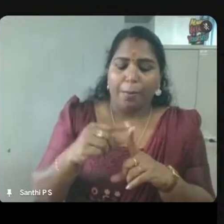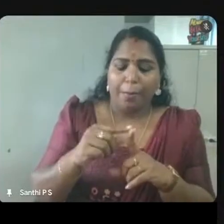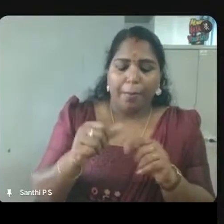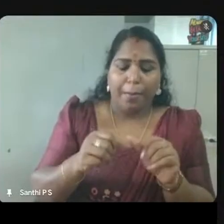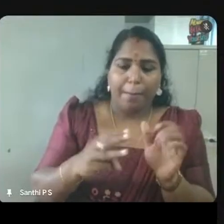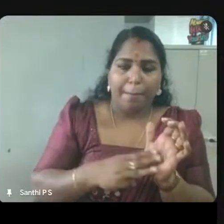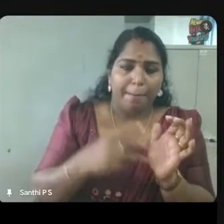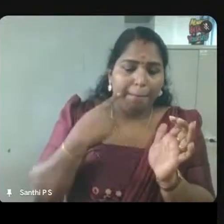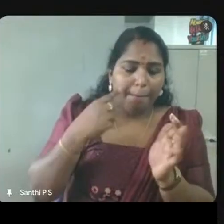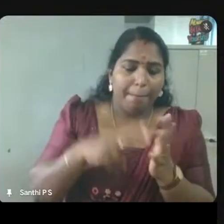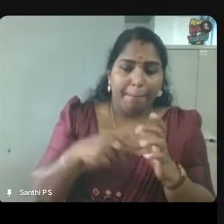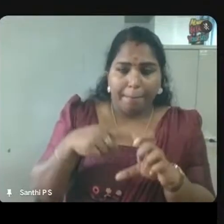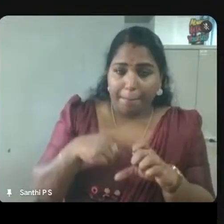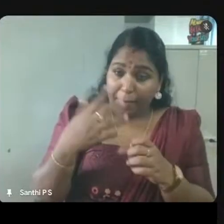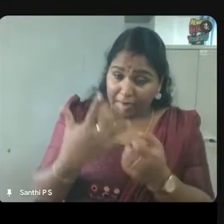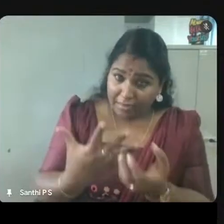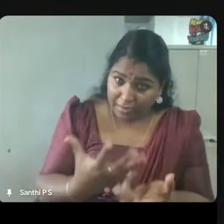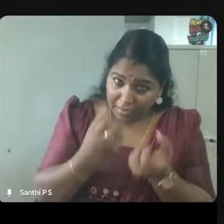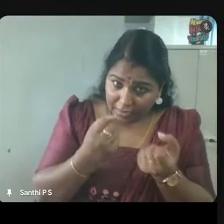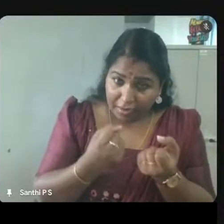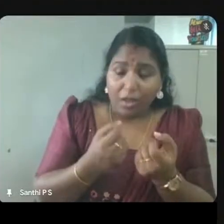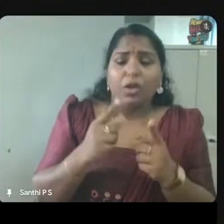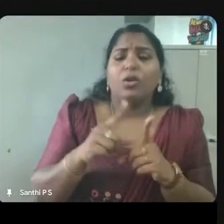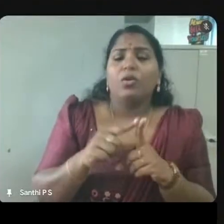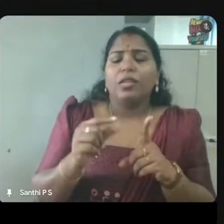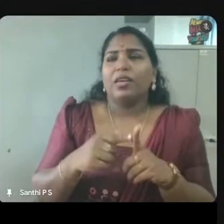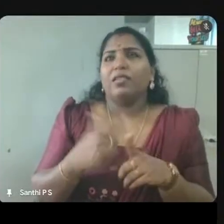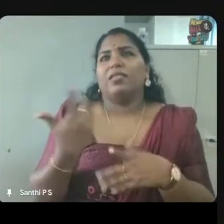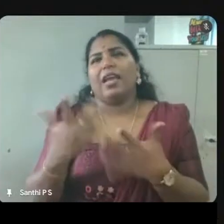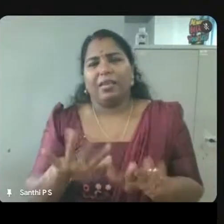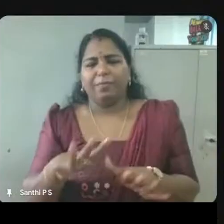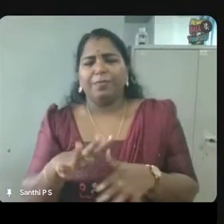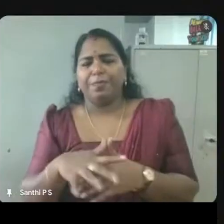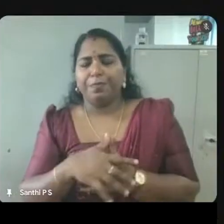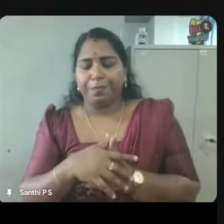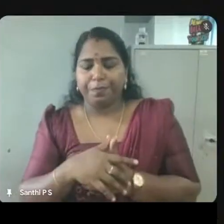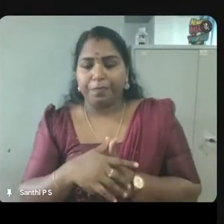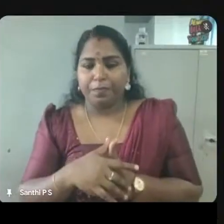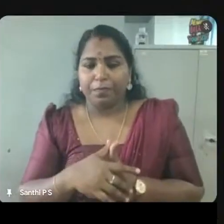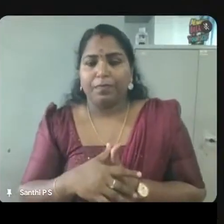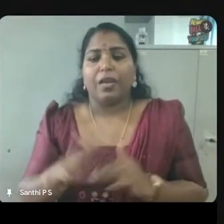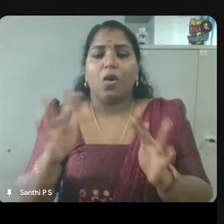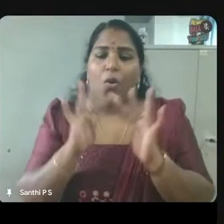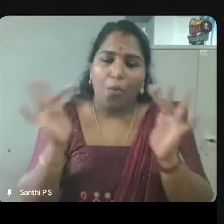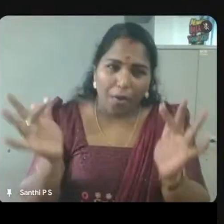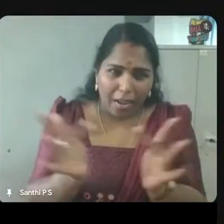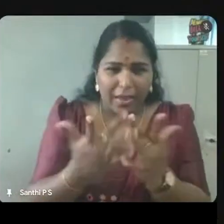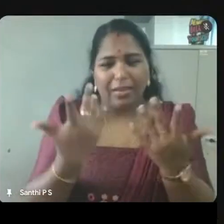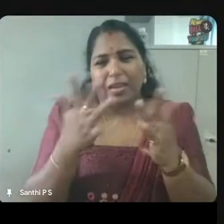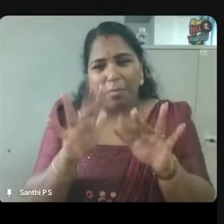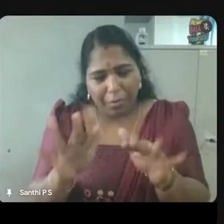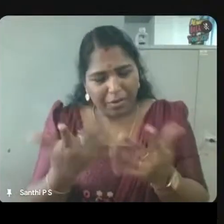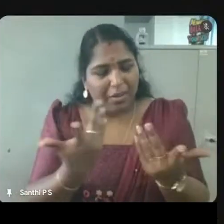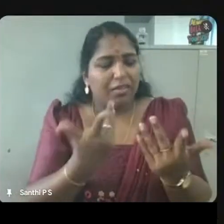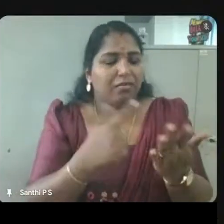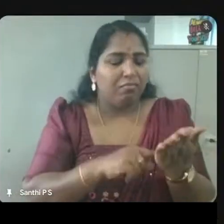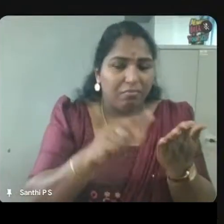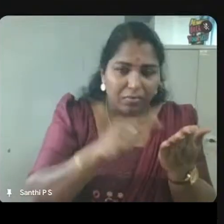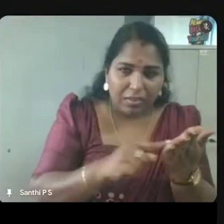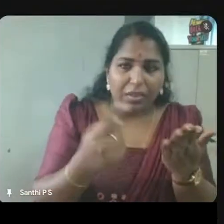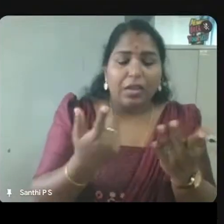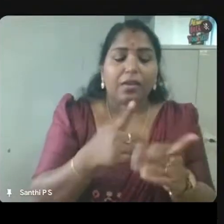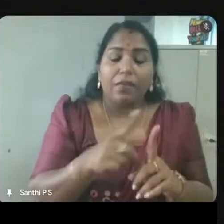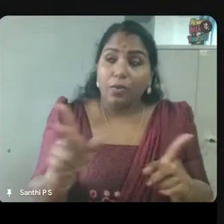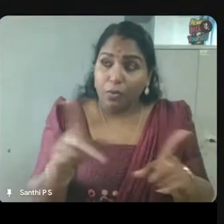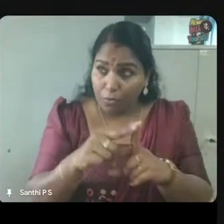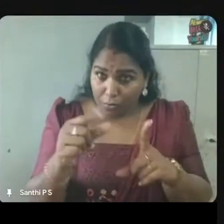ലൈറ്റ് ഉള്ള സ്ഥലത്ത് ഇരുന്ന് വായിക്കുന്നതിനേക്കാളും, ഞാൻ നേരത്തെ പറഞ്ഞു നമ്മൾ ഡിജിറ്റൽ യൂസ്, കമ്പ്യൂട്ടർ യൂസ്, മൊബൈൽ യൂസ് ഒക്കെ വീട്ടിന്റെ പുറത്തിരുന്ന് സൺലൈറ്റ് ഉള്ള